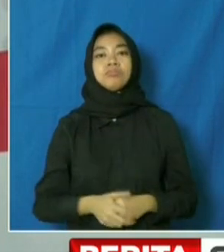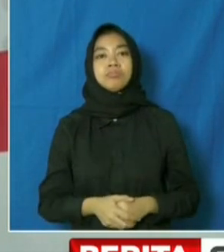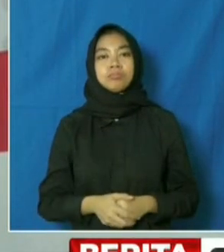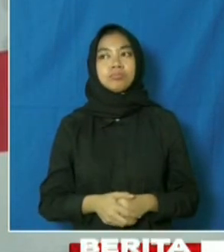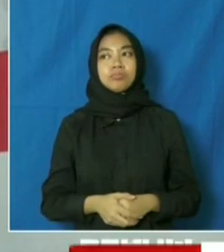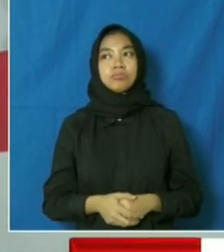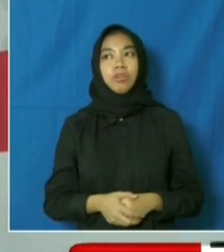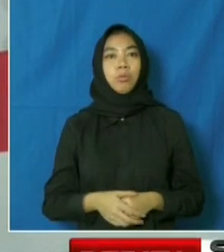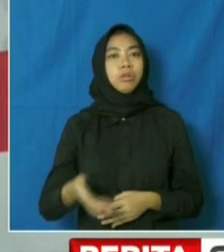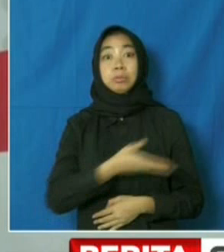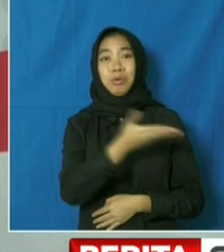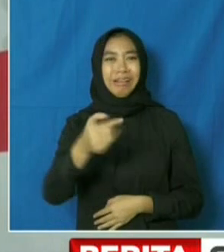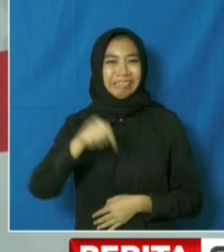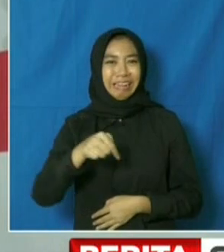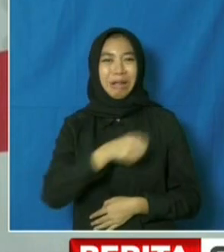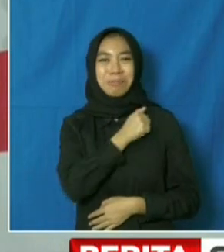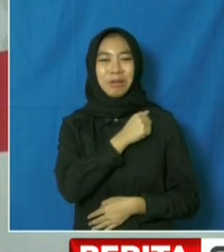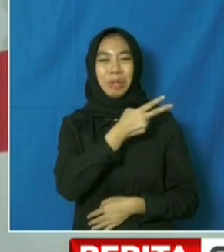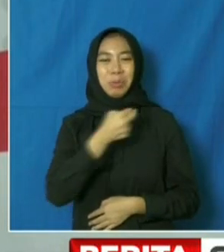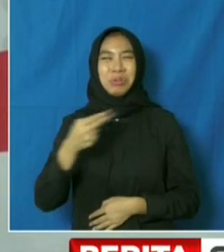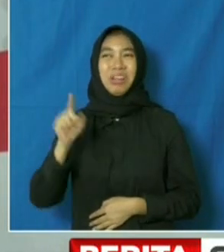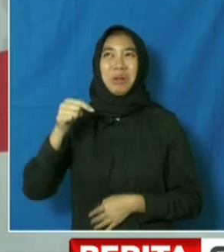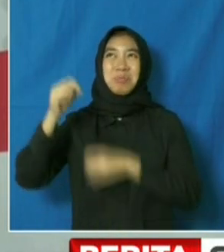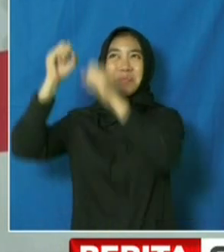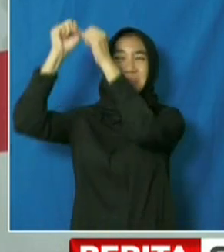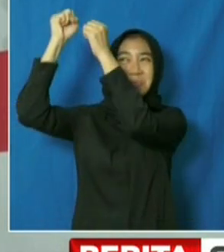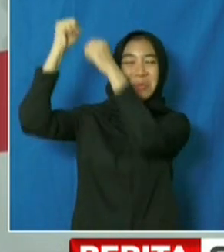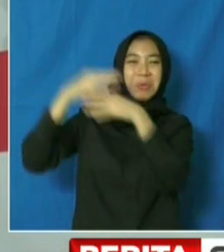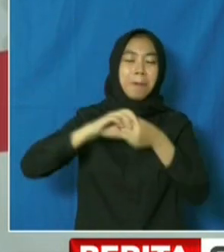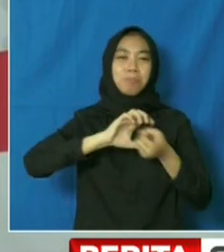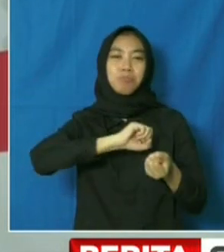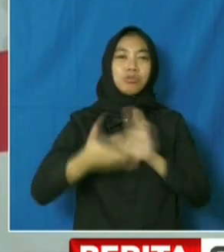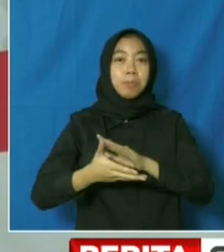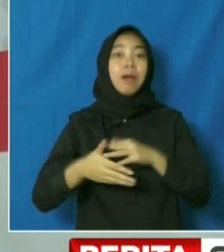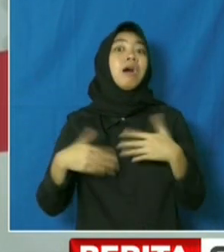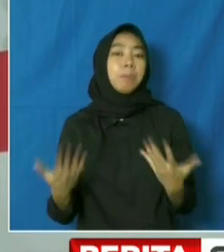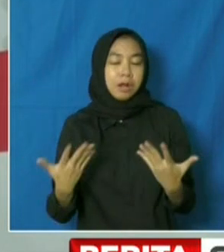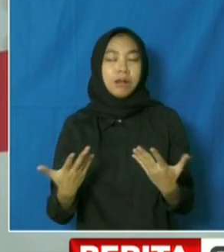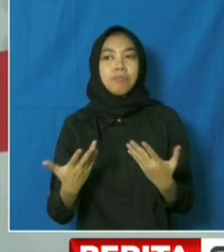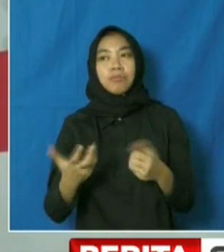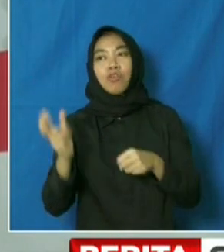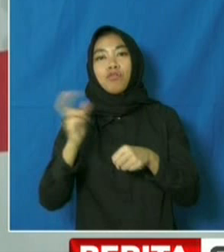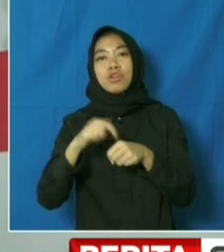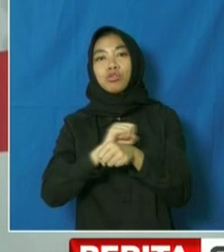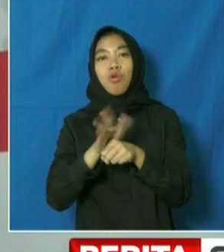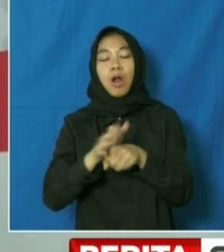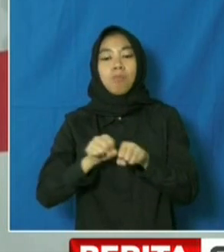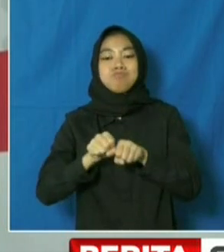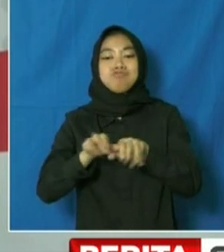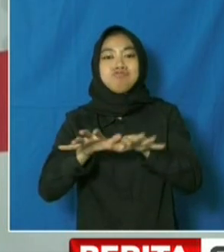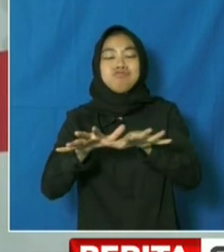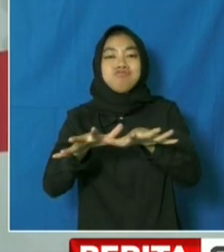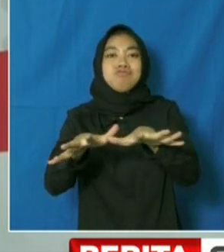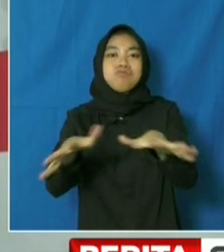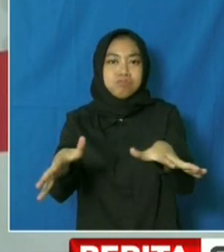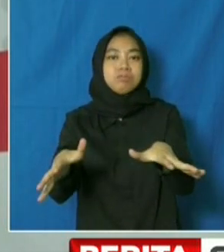bangsa Indonesia sedang ditimpa musibah dengan peredaran wabah covert 19 yang terus